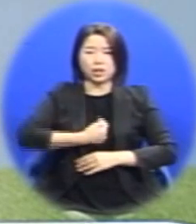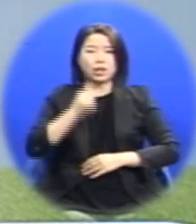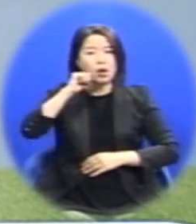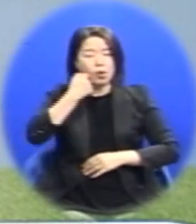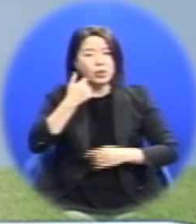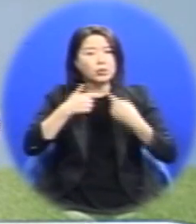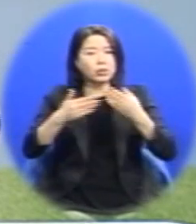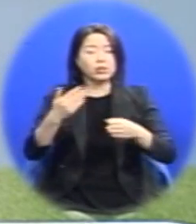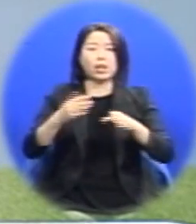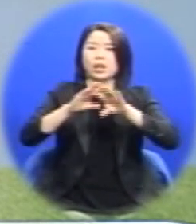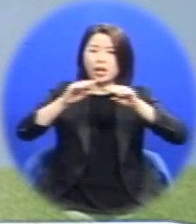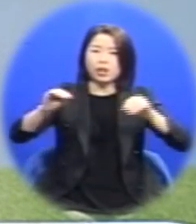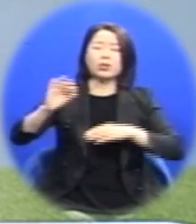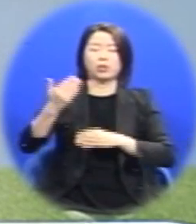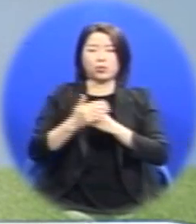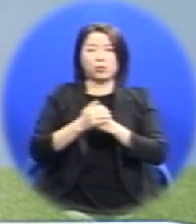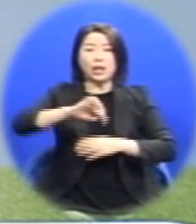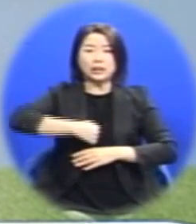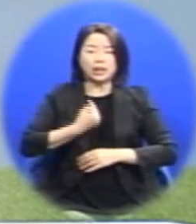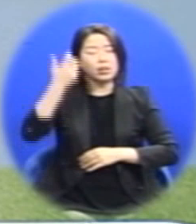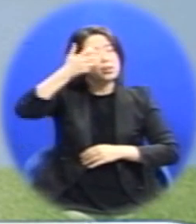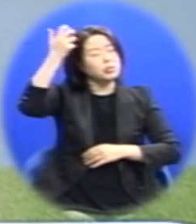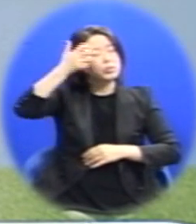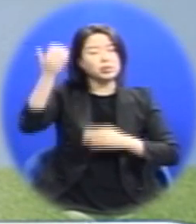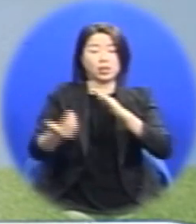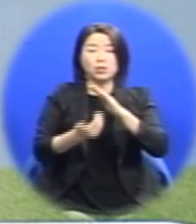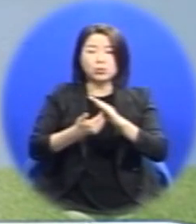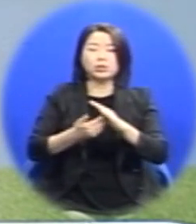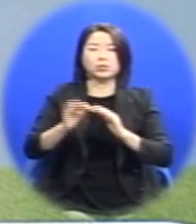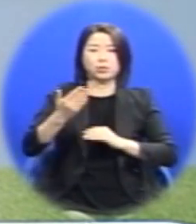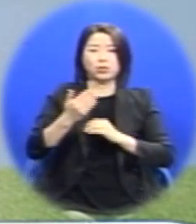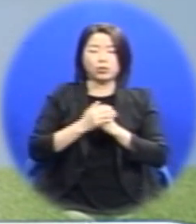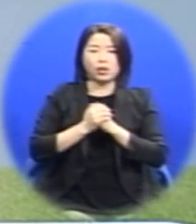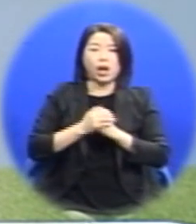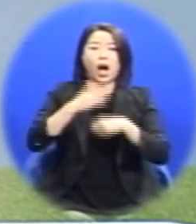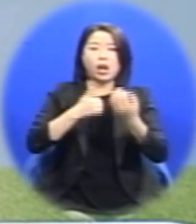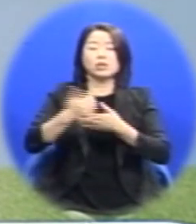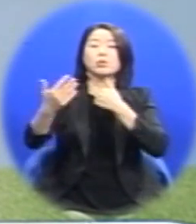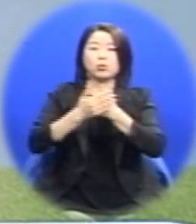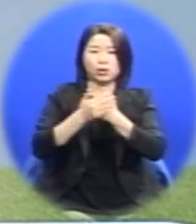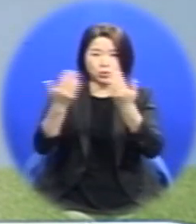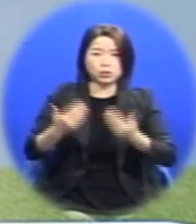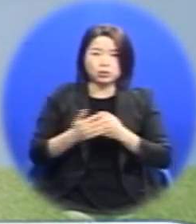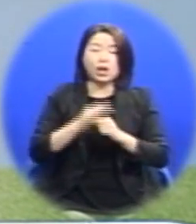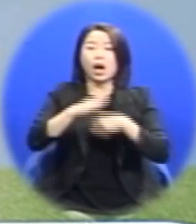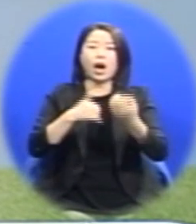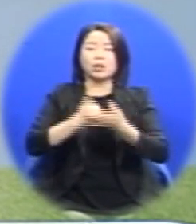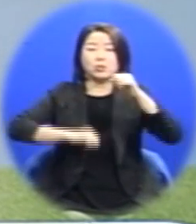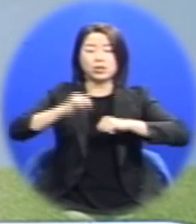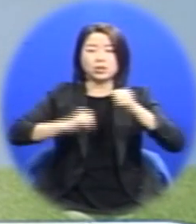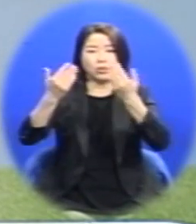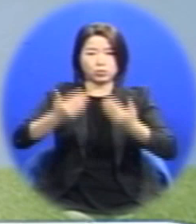어려움 겪는 게 이게 다 해결되고, 자기가 꿈꾸던 게 다 이루어지고, 하나님이 좀 도와주셔서, 하나님이 좀